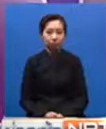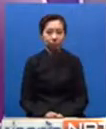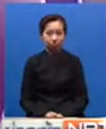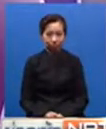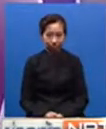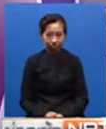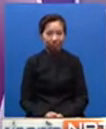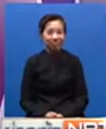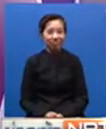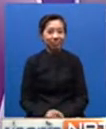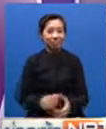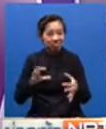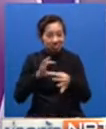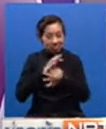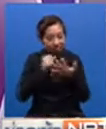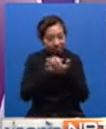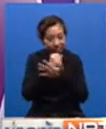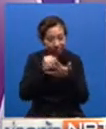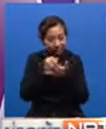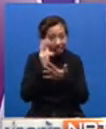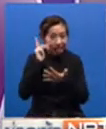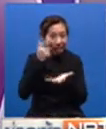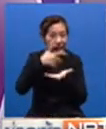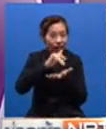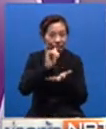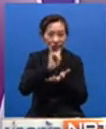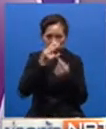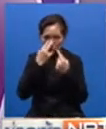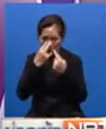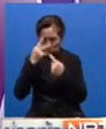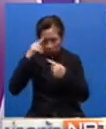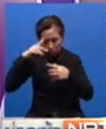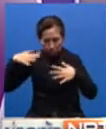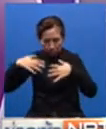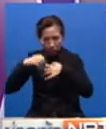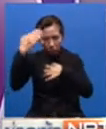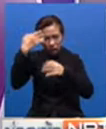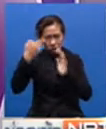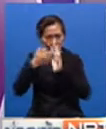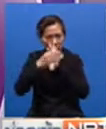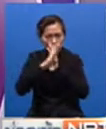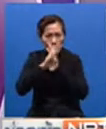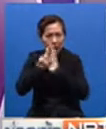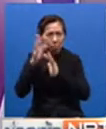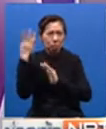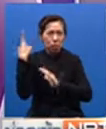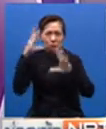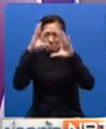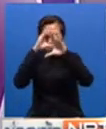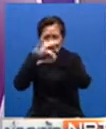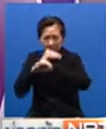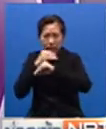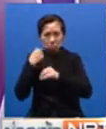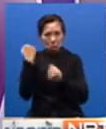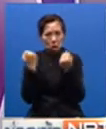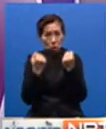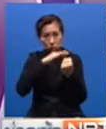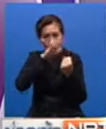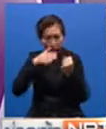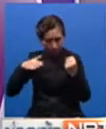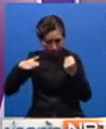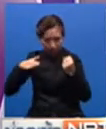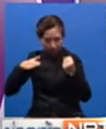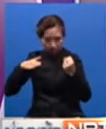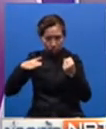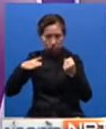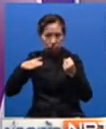ก่อนที่จะไปดูเรื่องการปราบปรามยาเสพติดนะคะไปดูเรื่องของอุบัติเหตุที่จังหวัดบุรีรัมย์กันก่อนค่ะเมื่อคืนที่ผ่านมานะคะเกิดเหตุรถกระบะชน